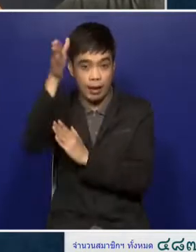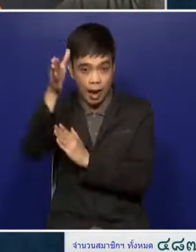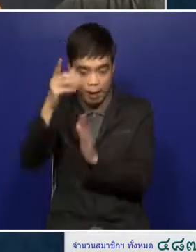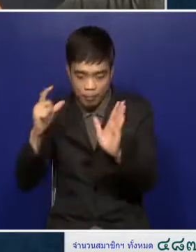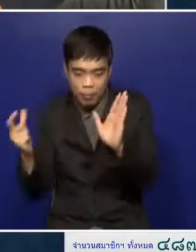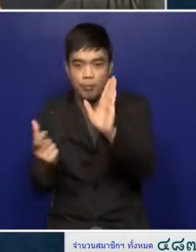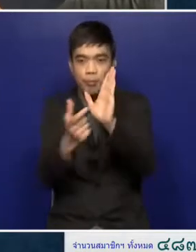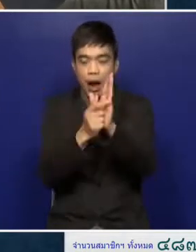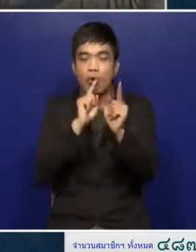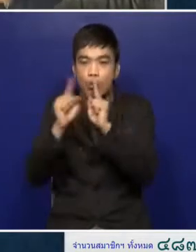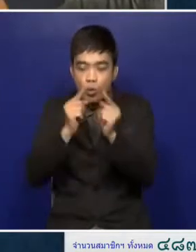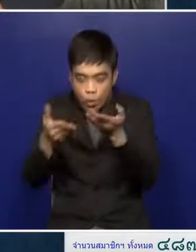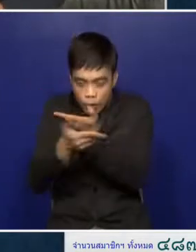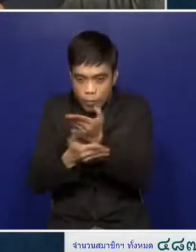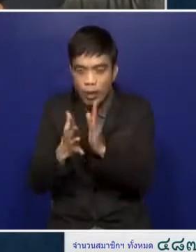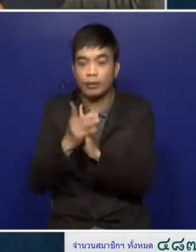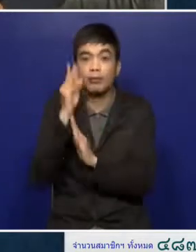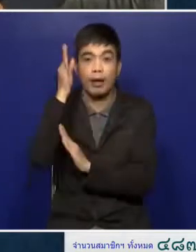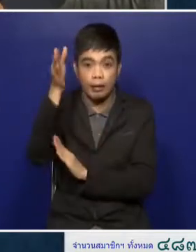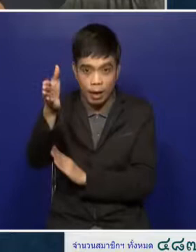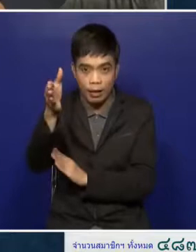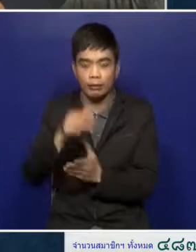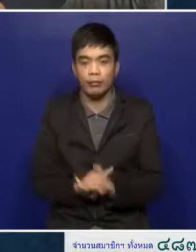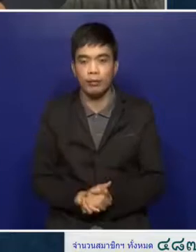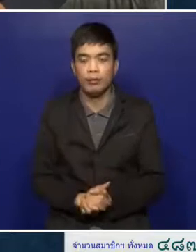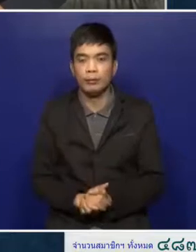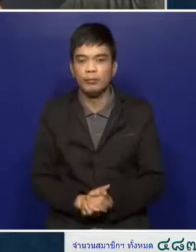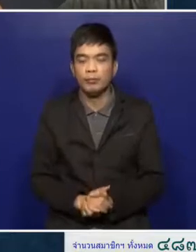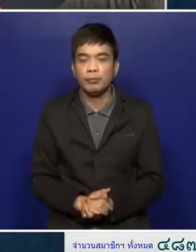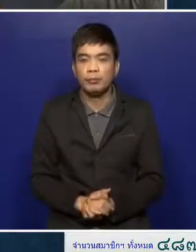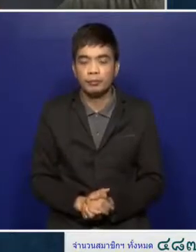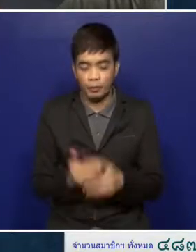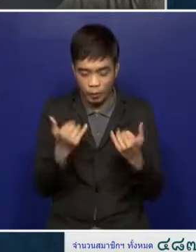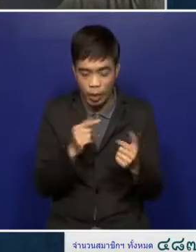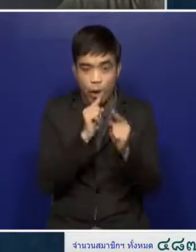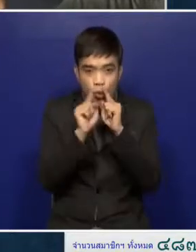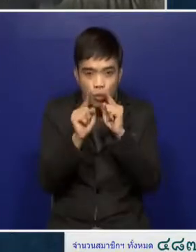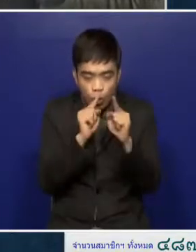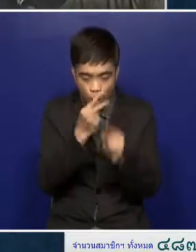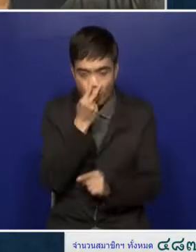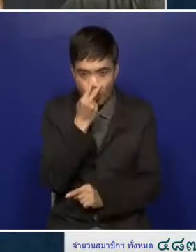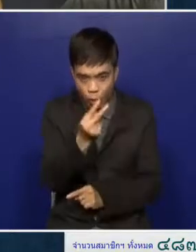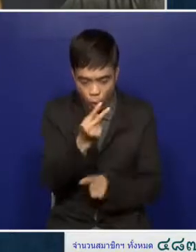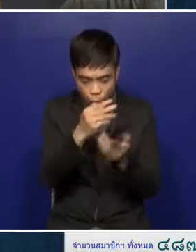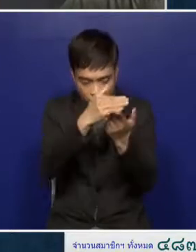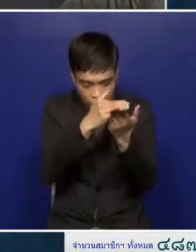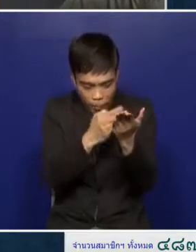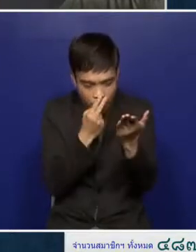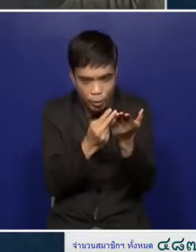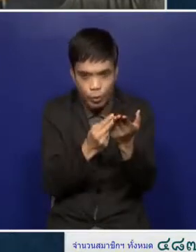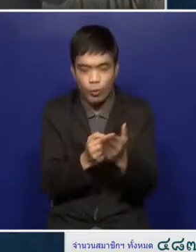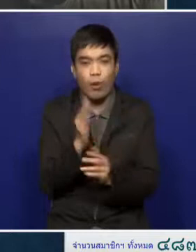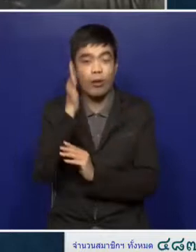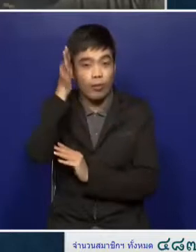ครับแต่ว่าคงไม่ทันก็คงไปสัปดาห์หน้าต้องมาดูในรายละเอียดเพราะเพื่อนสมาชิกก็คงจะใช้เวลาตอนนั้น